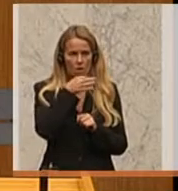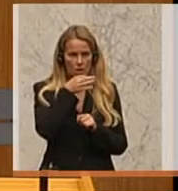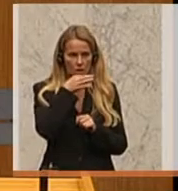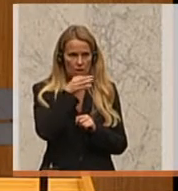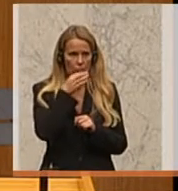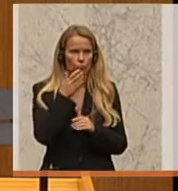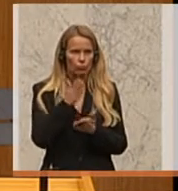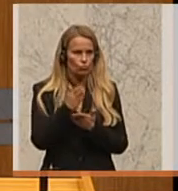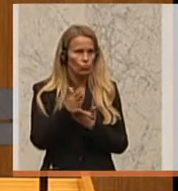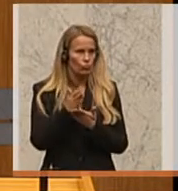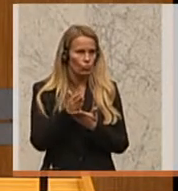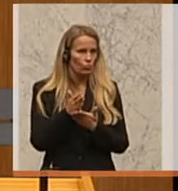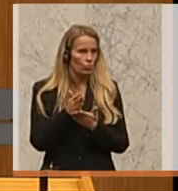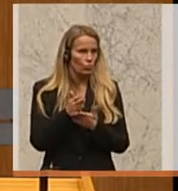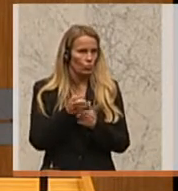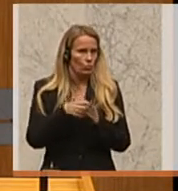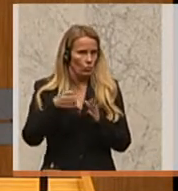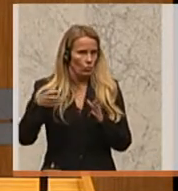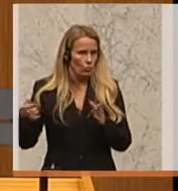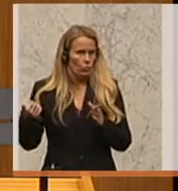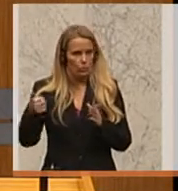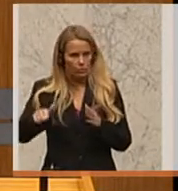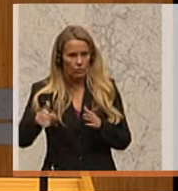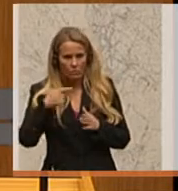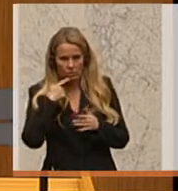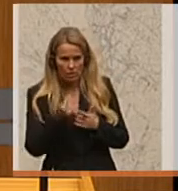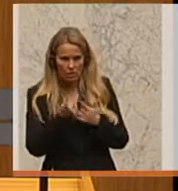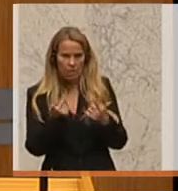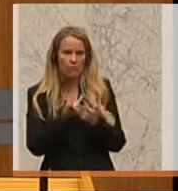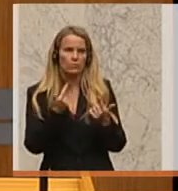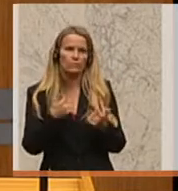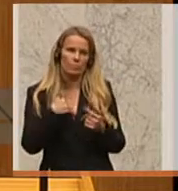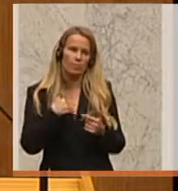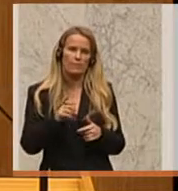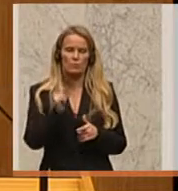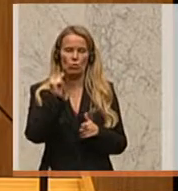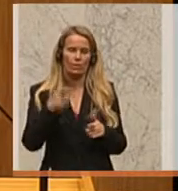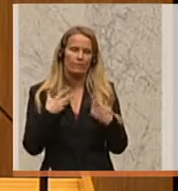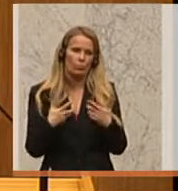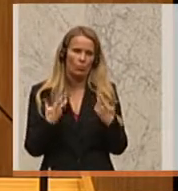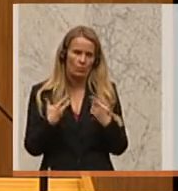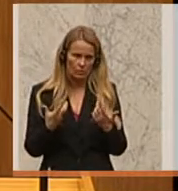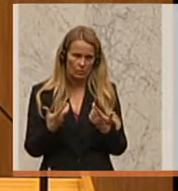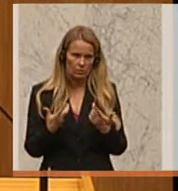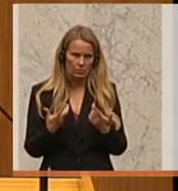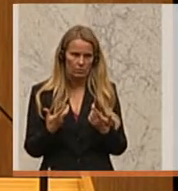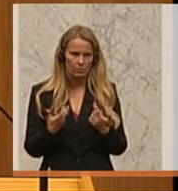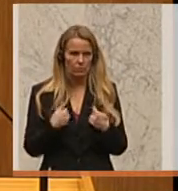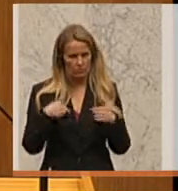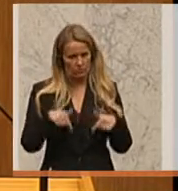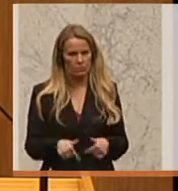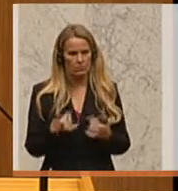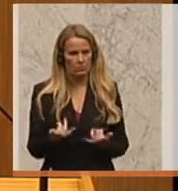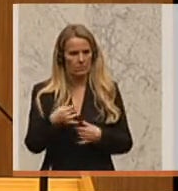haben Sie auch schon ausgeführt, ist es für mich eine besondere Freude, mich hier zu Wort melden